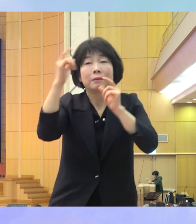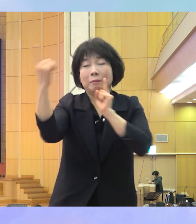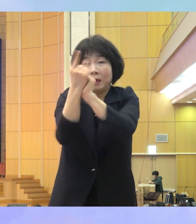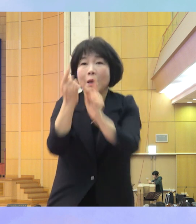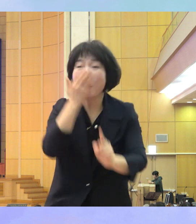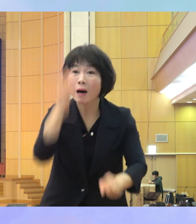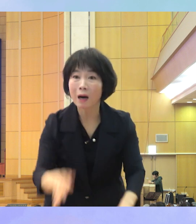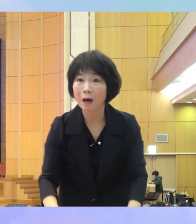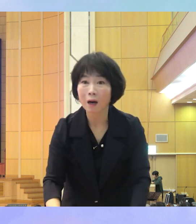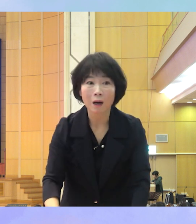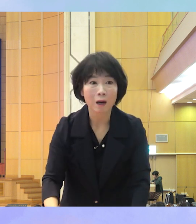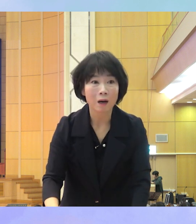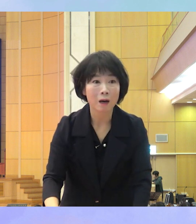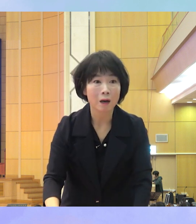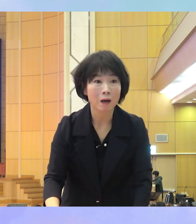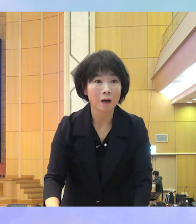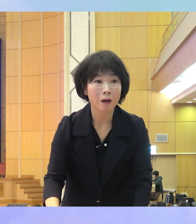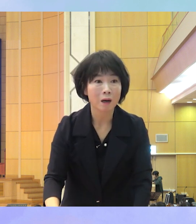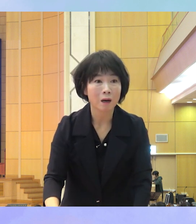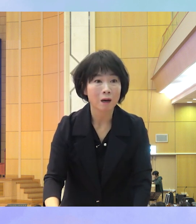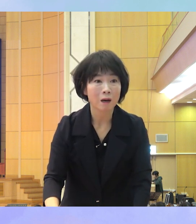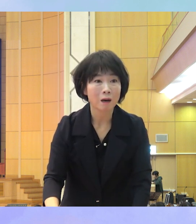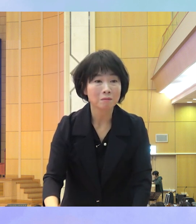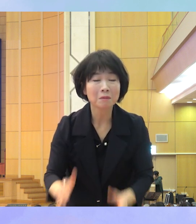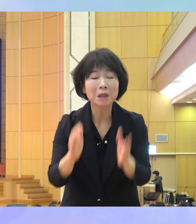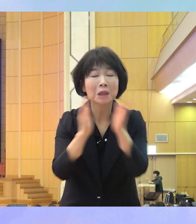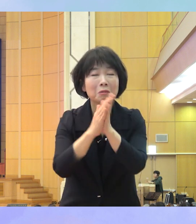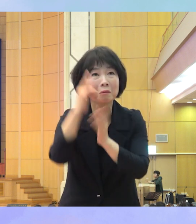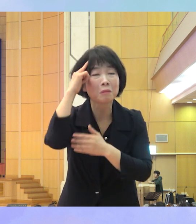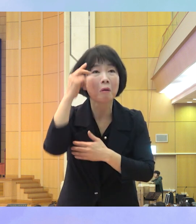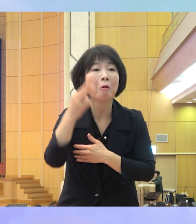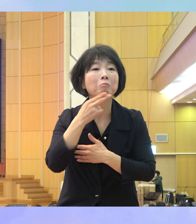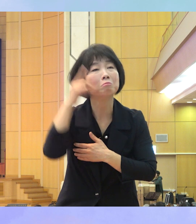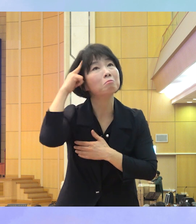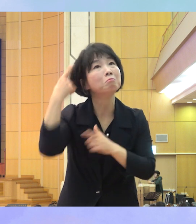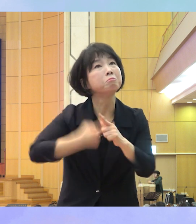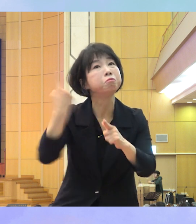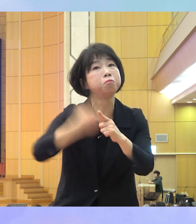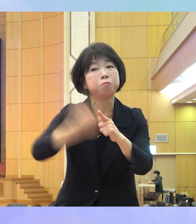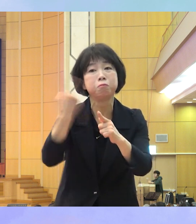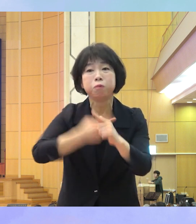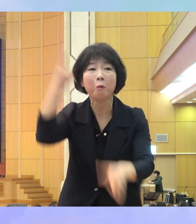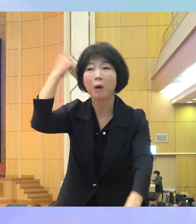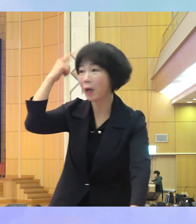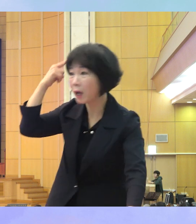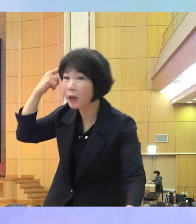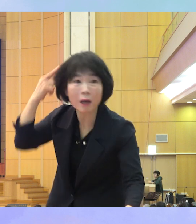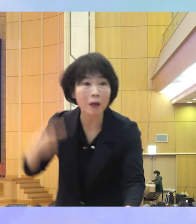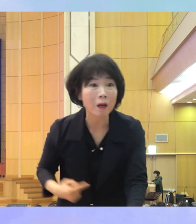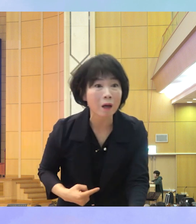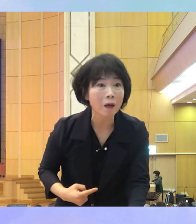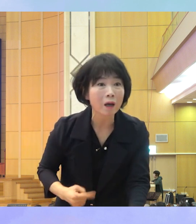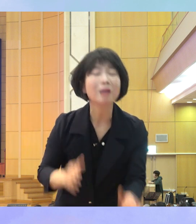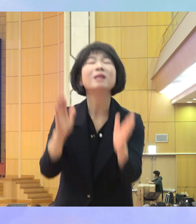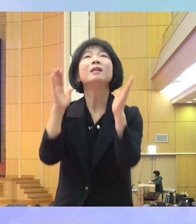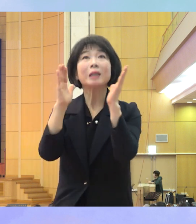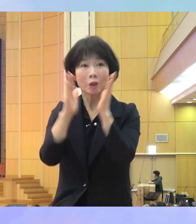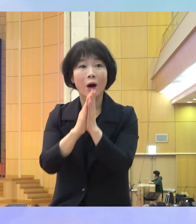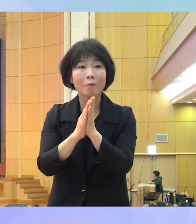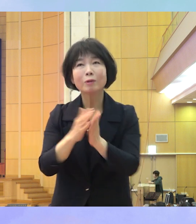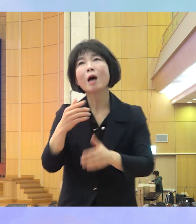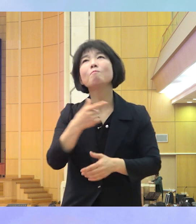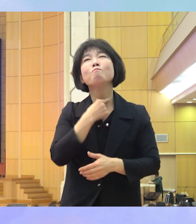되고 주님을 만나 주님께 구하면 주시리라. 평안을 주시리라, 희망을 주시리라, 내가 원하는